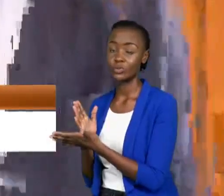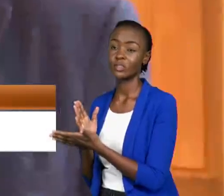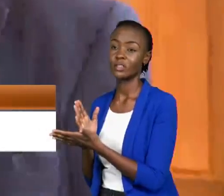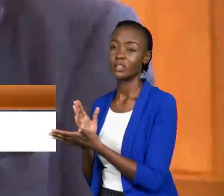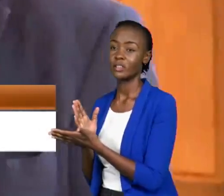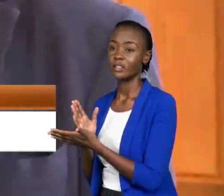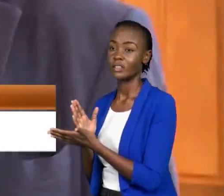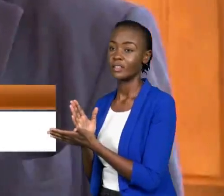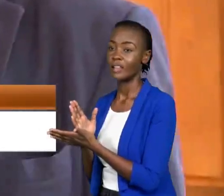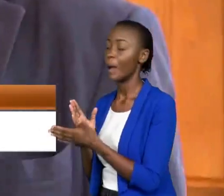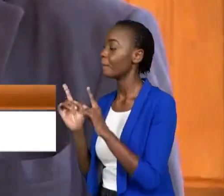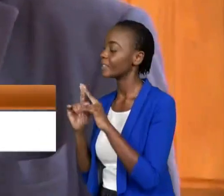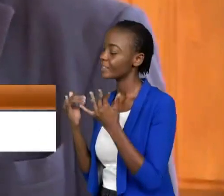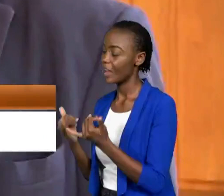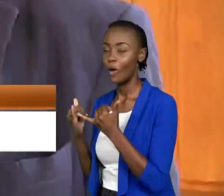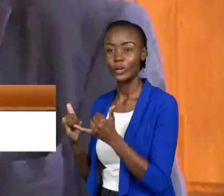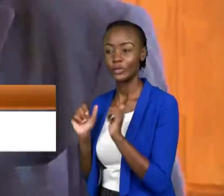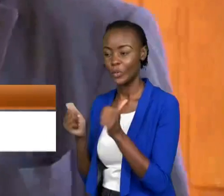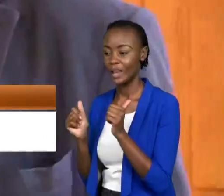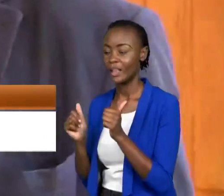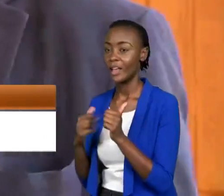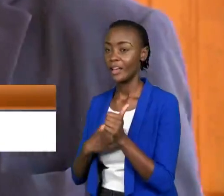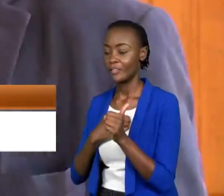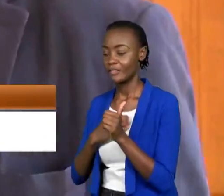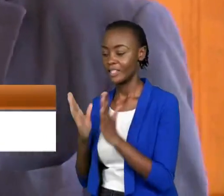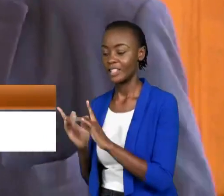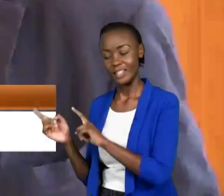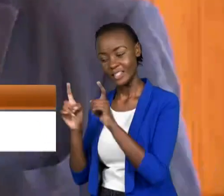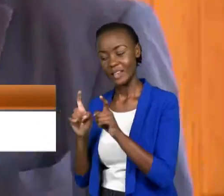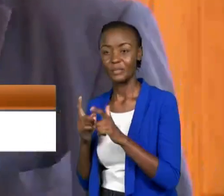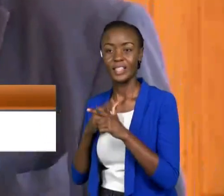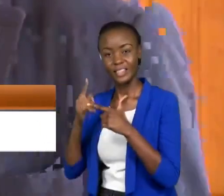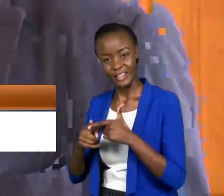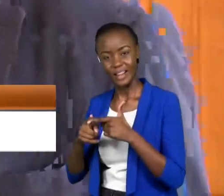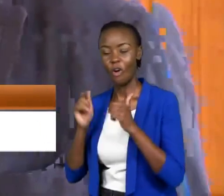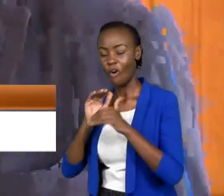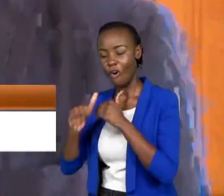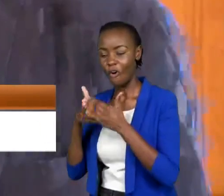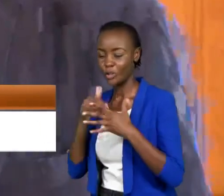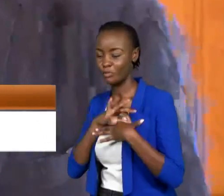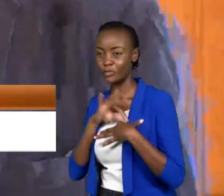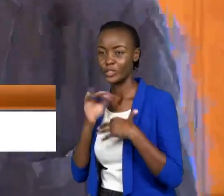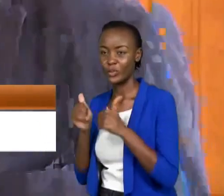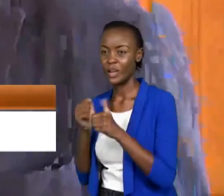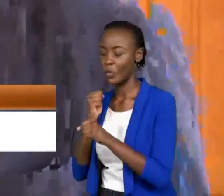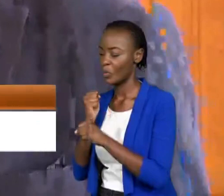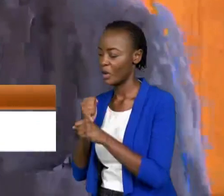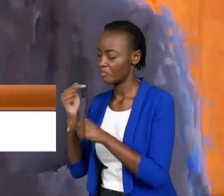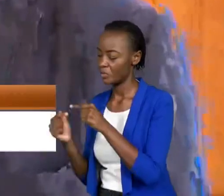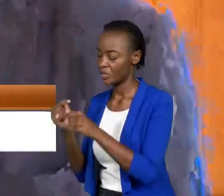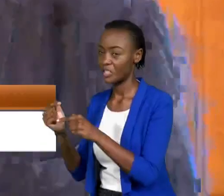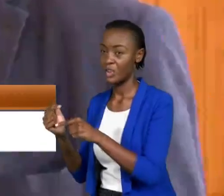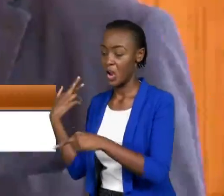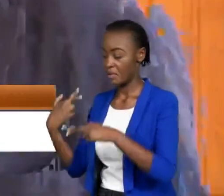ulimzima umeumanya mji sasa. Ndio hivyo, wageni waje, wenyeji wapone. Kazi ndio hiyo, kila mtu anaendelea. Mahoteli yote